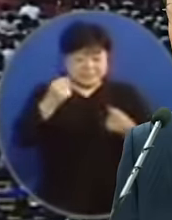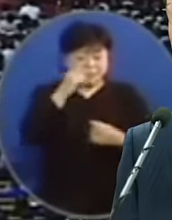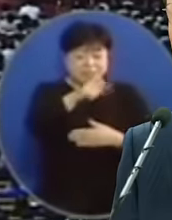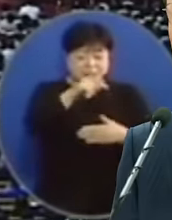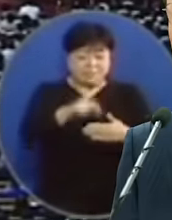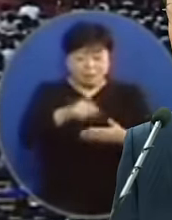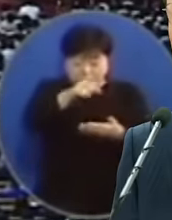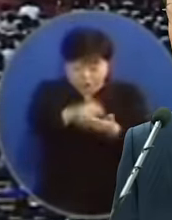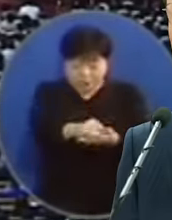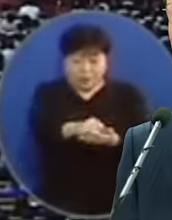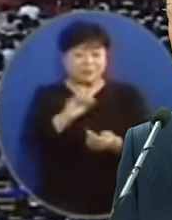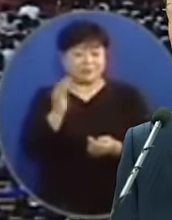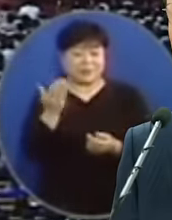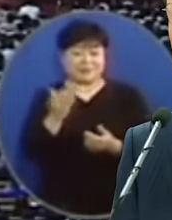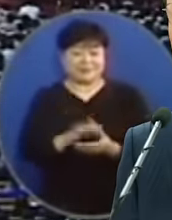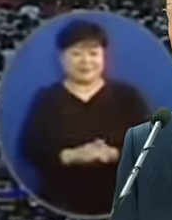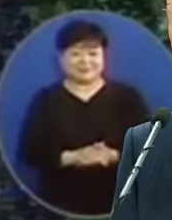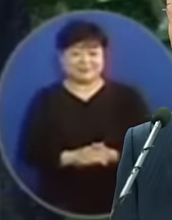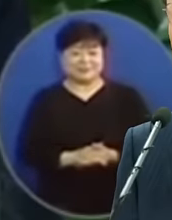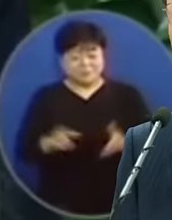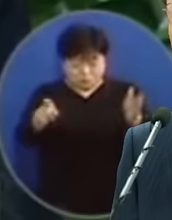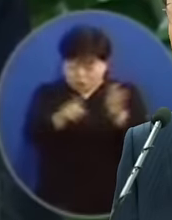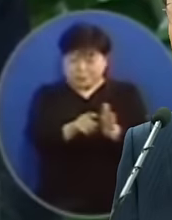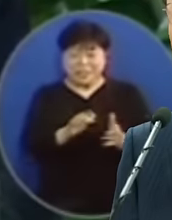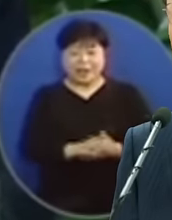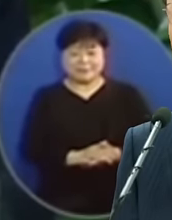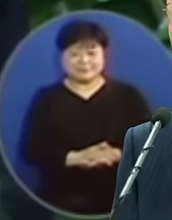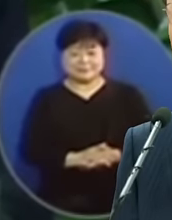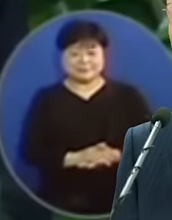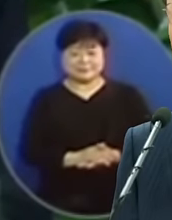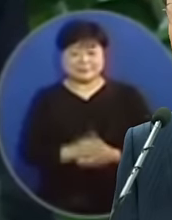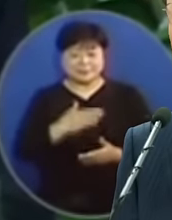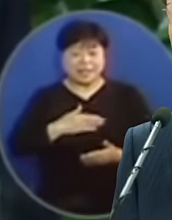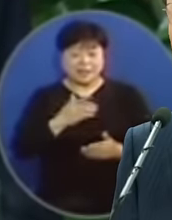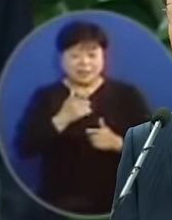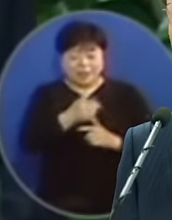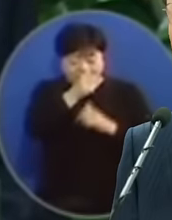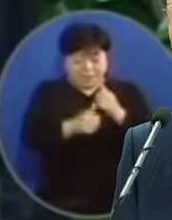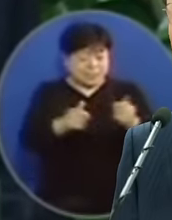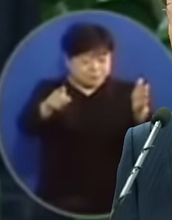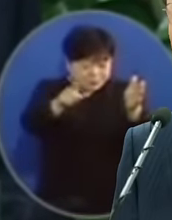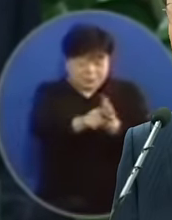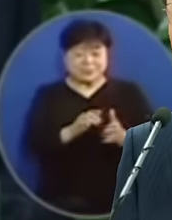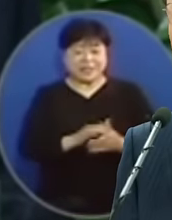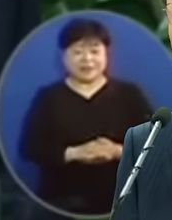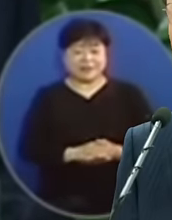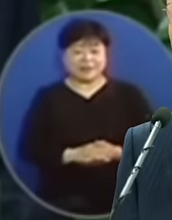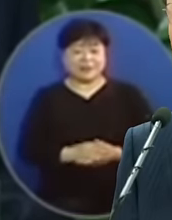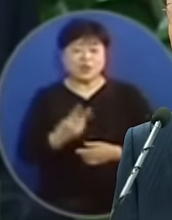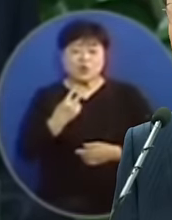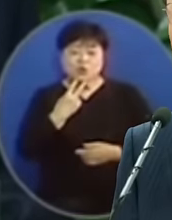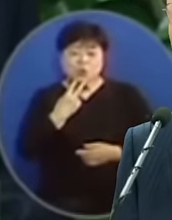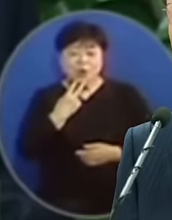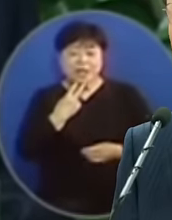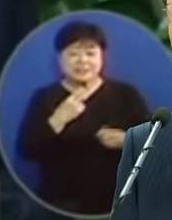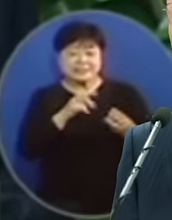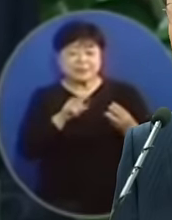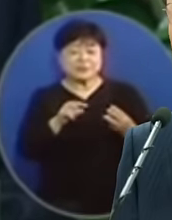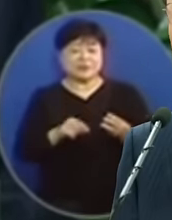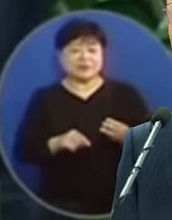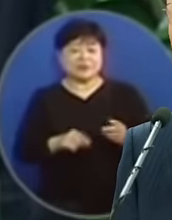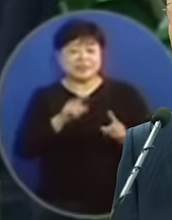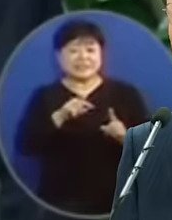마음을 사로잡아 주시는 것입니다. 믿습니다. 나는 이런 하나님을 믿습니다. 그 다음에 요한 3서 1장